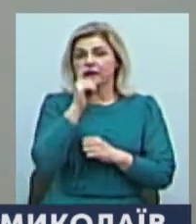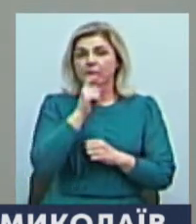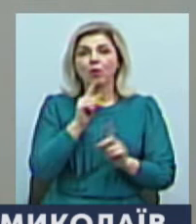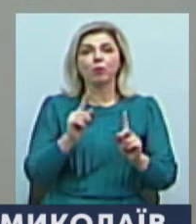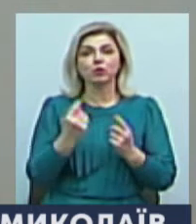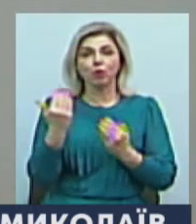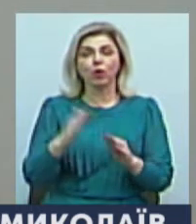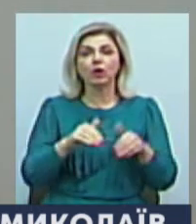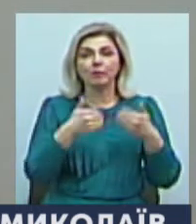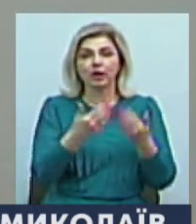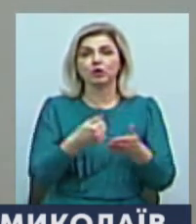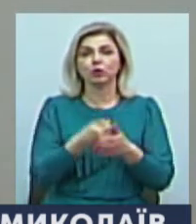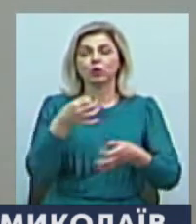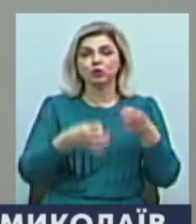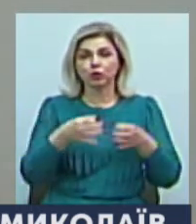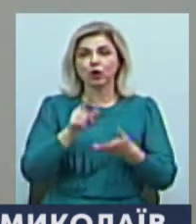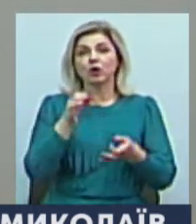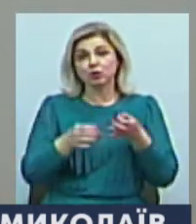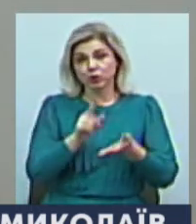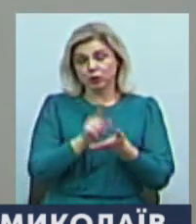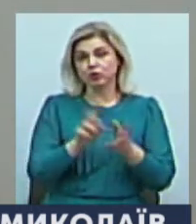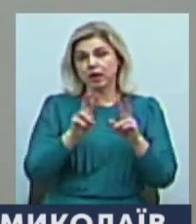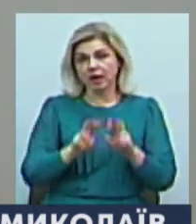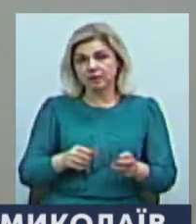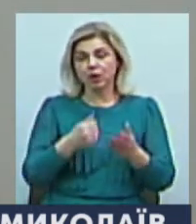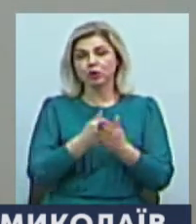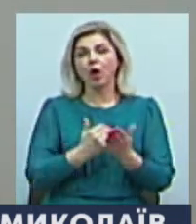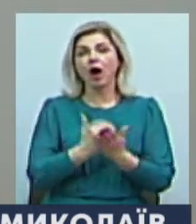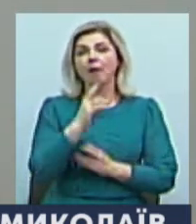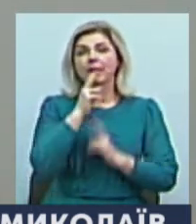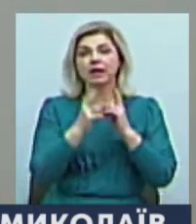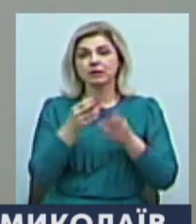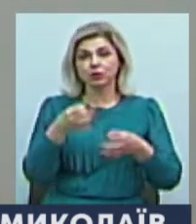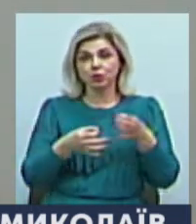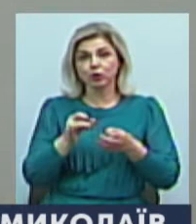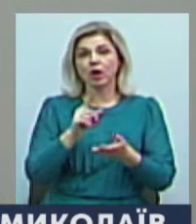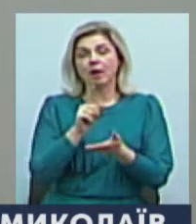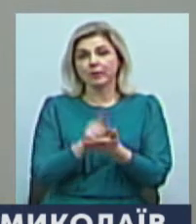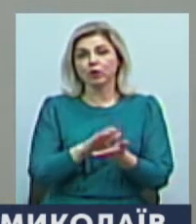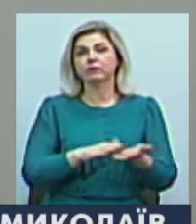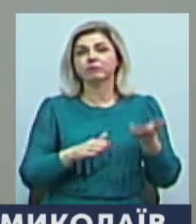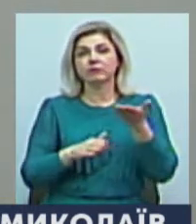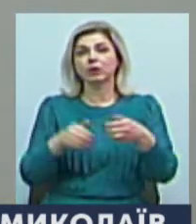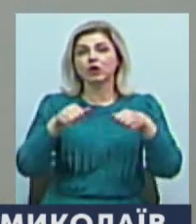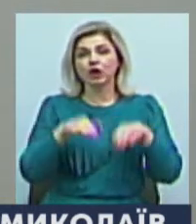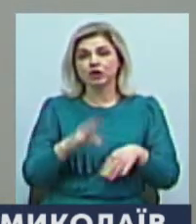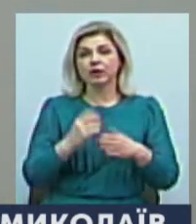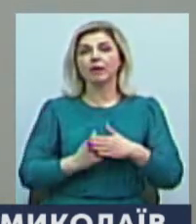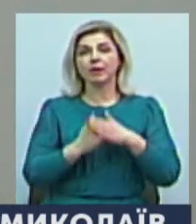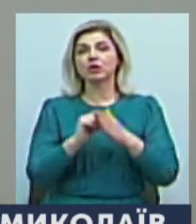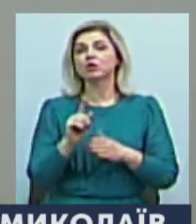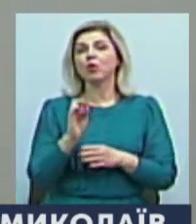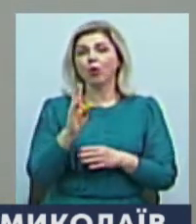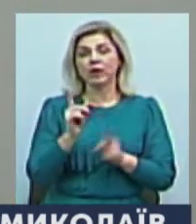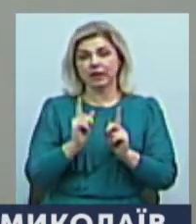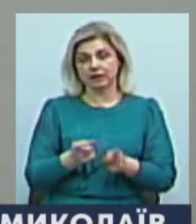має це розібратися, до речі, відповідно до ухвали апеляційного суду, і має винести рішення на підставі того, що він дійсно хоче.